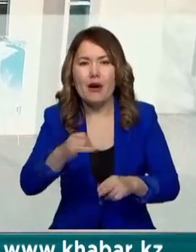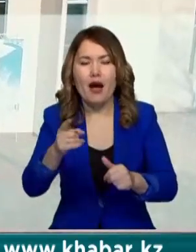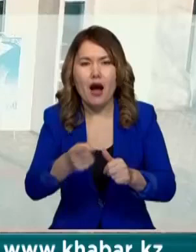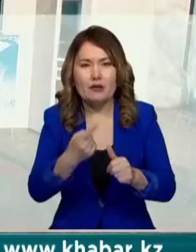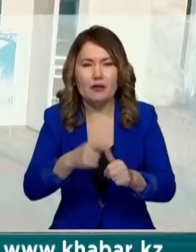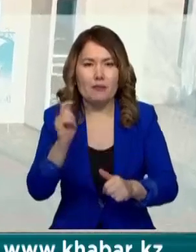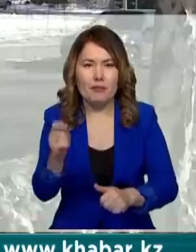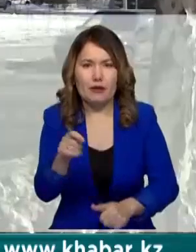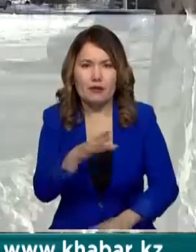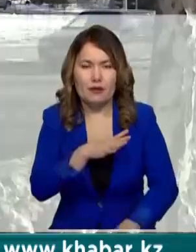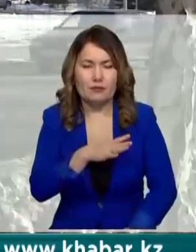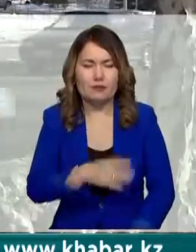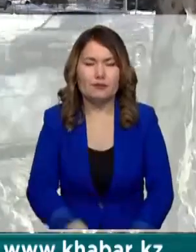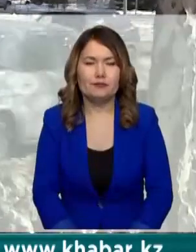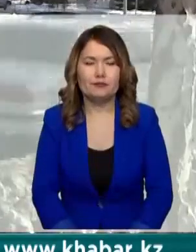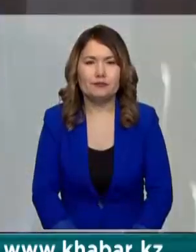аталады.